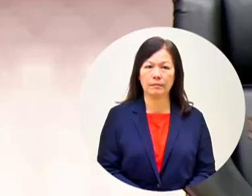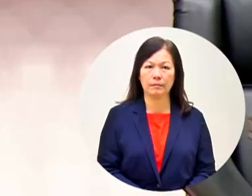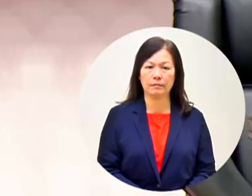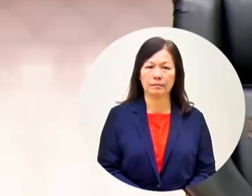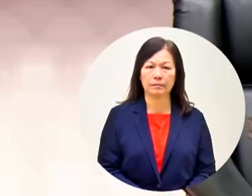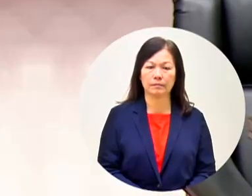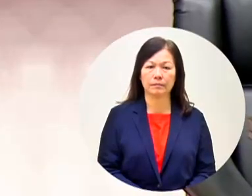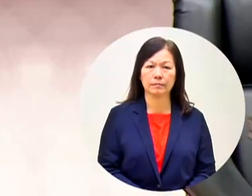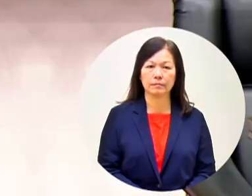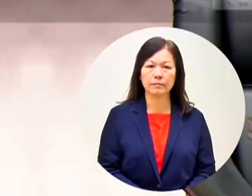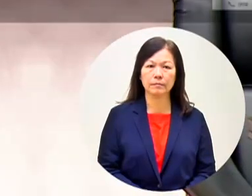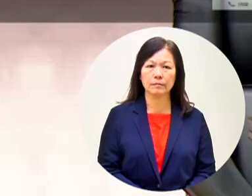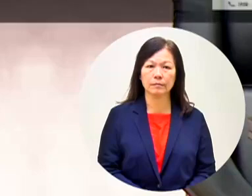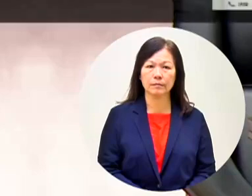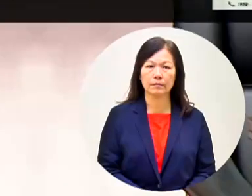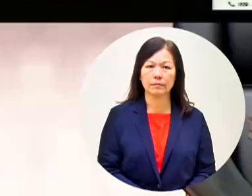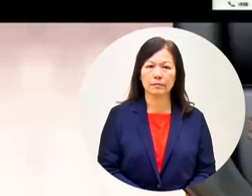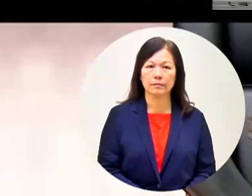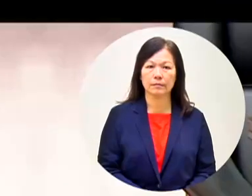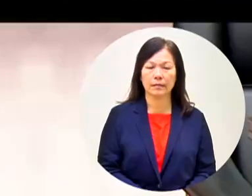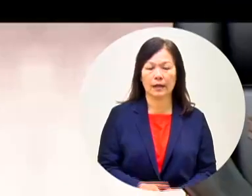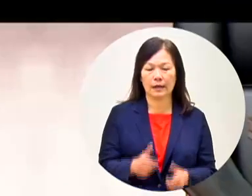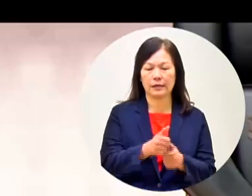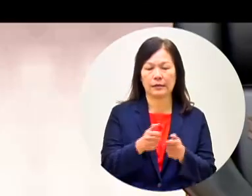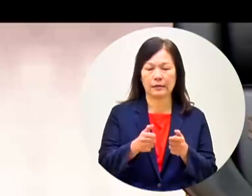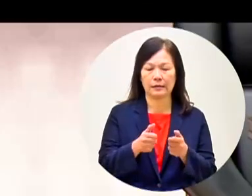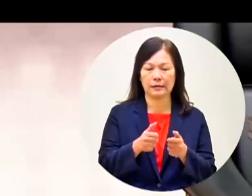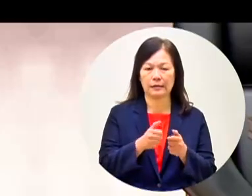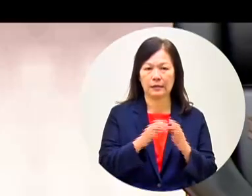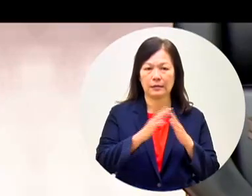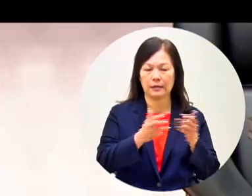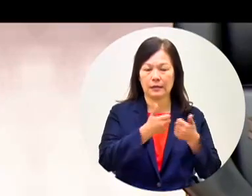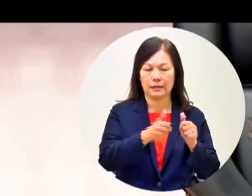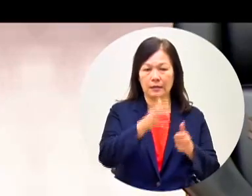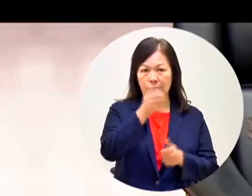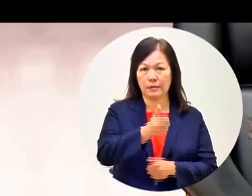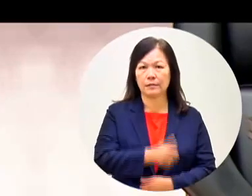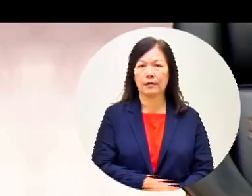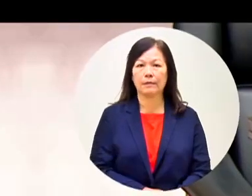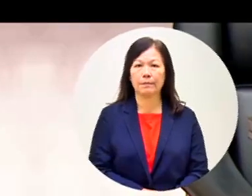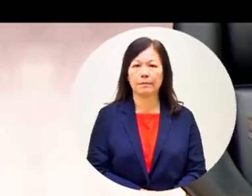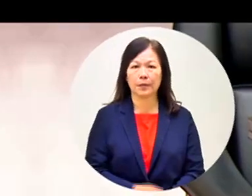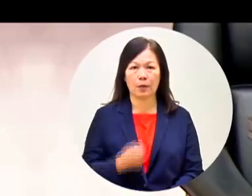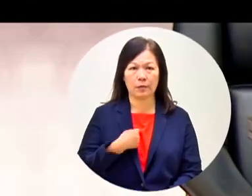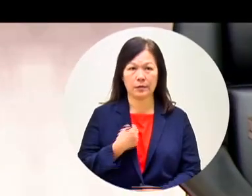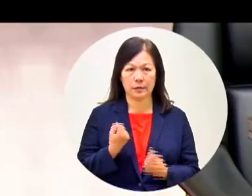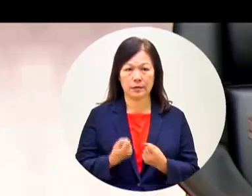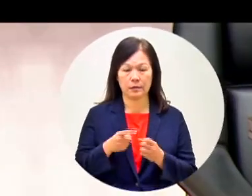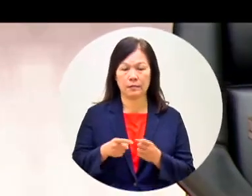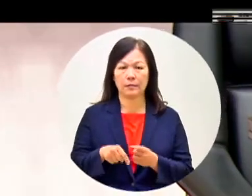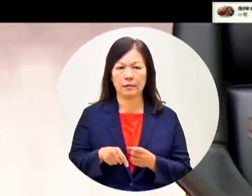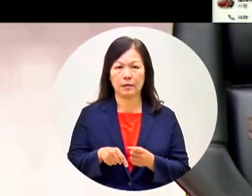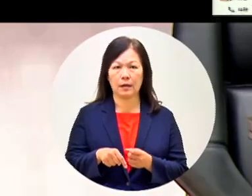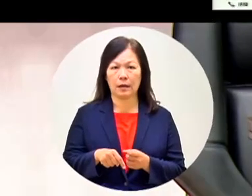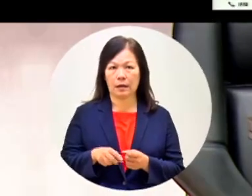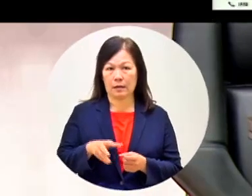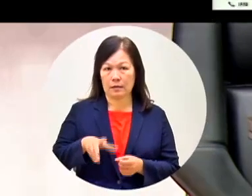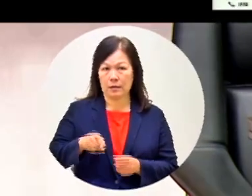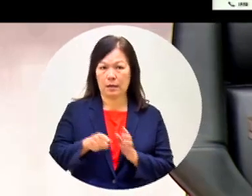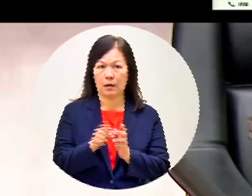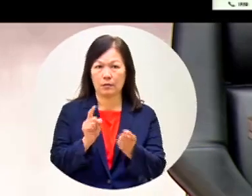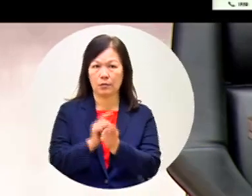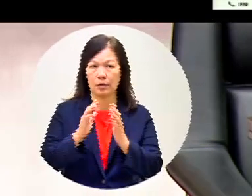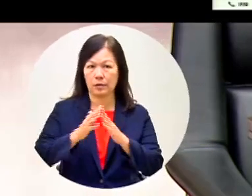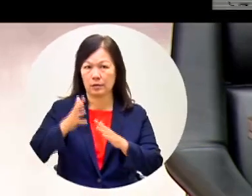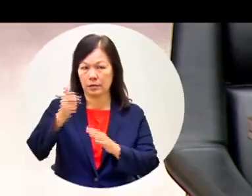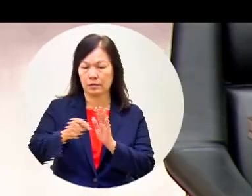好，感谢感谢议长。那本席在这边呢、要首先要对韩市长予以肯定的一个部分，是在